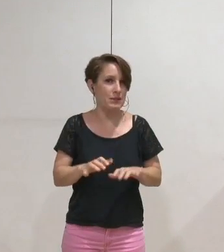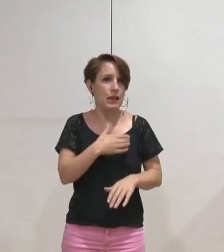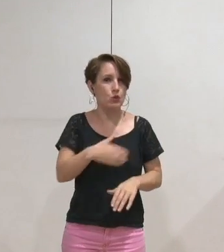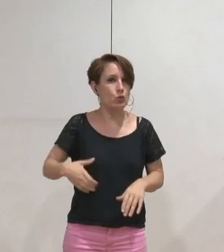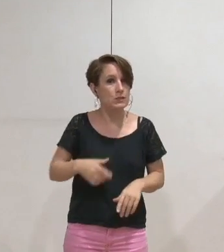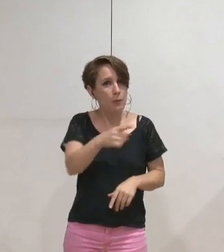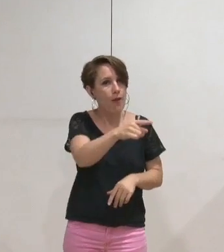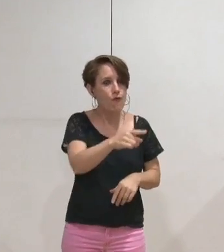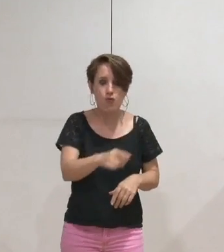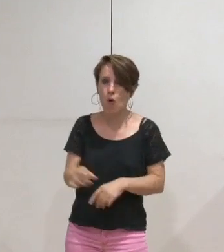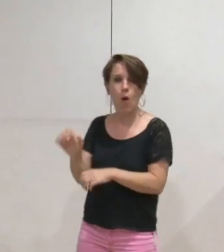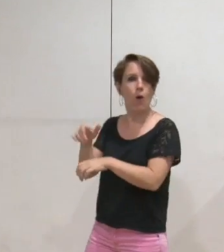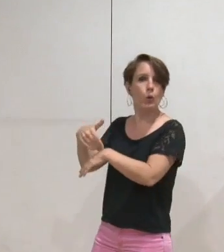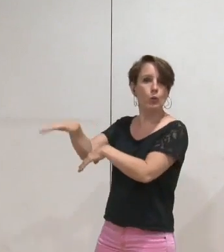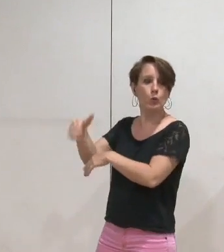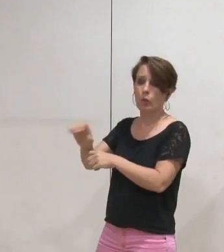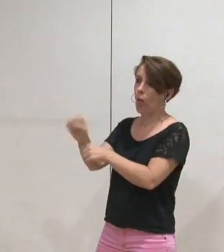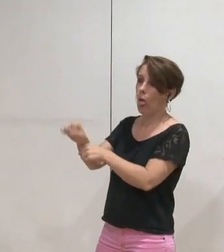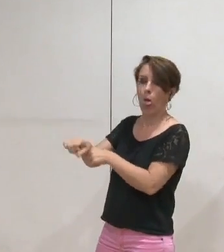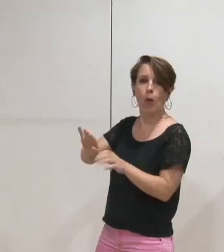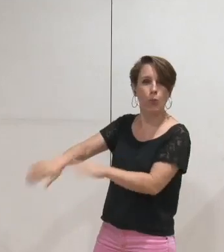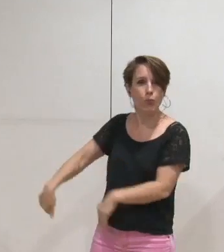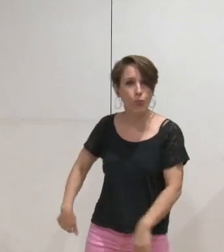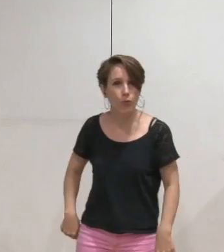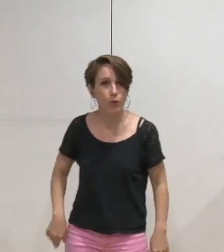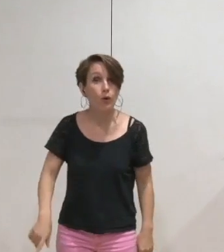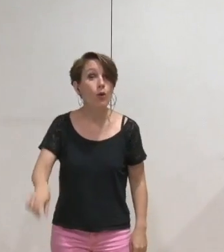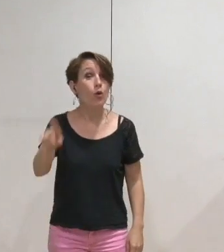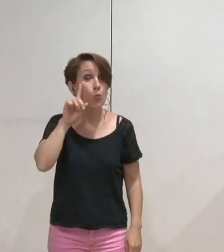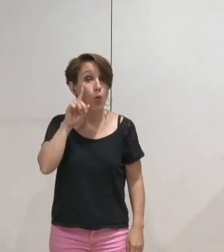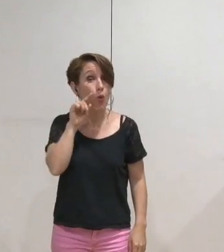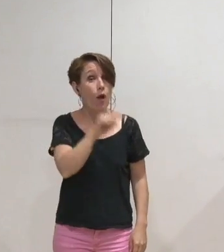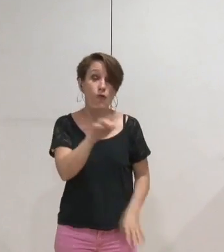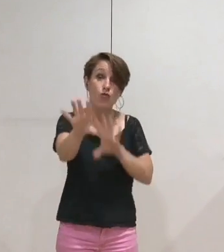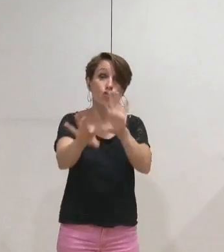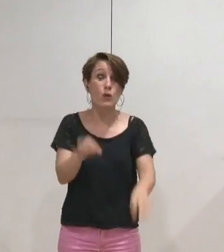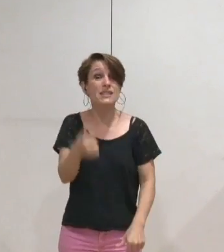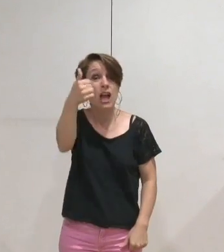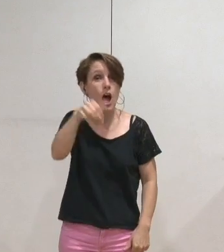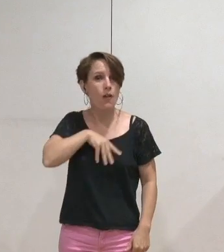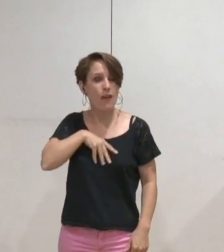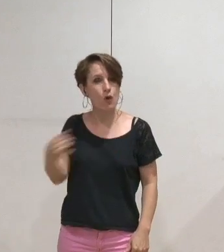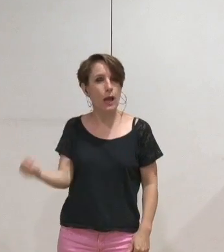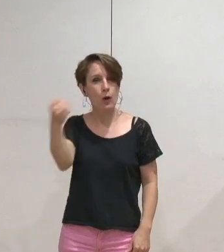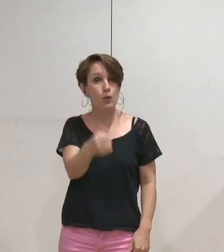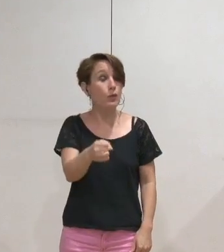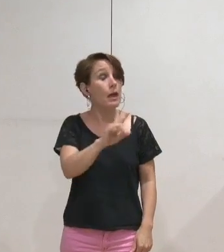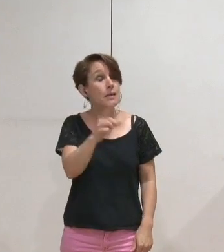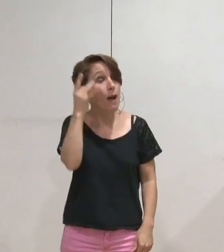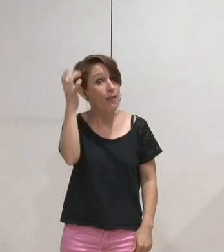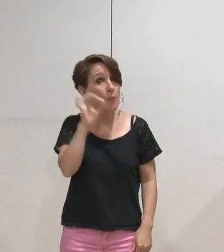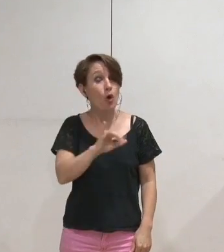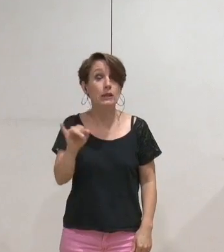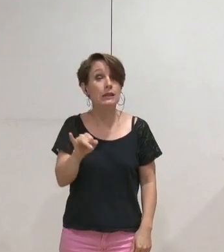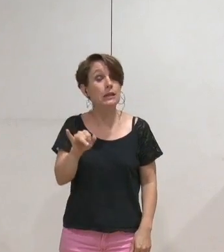écartée parce que vous avez fait appel à un avocat en particulier pas n'importe lequel un de vos